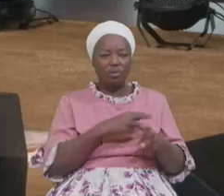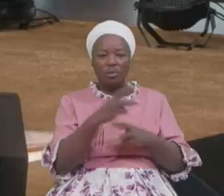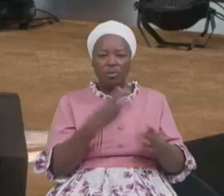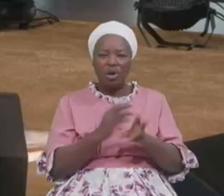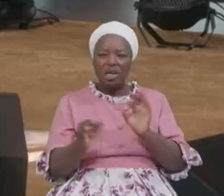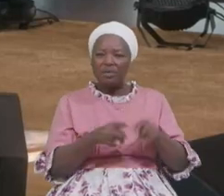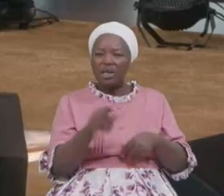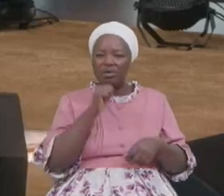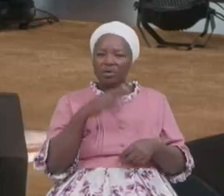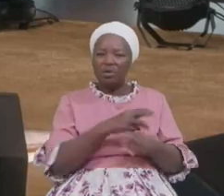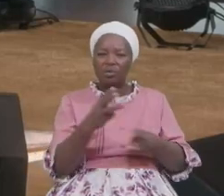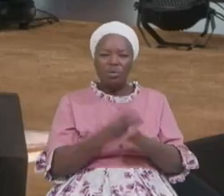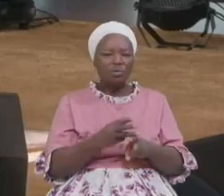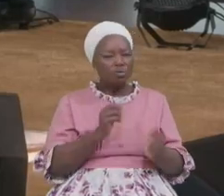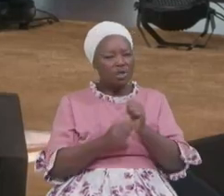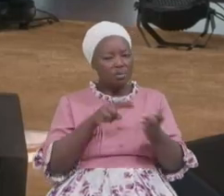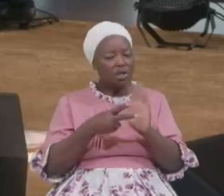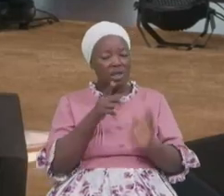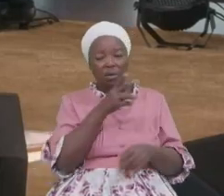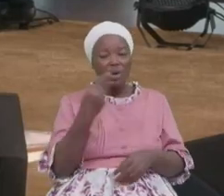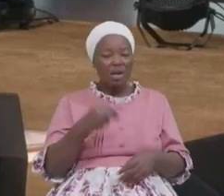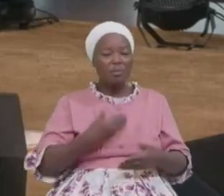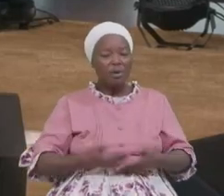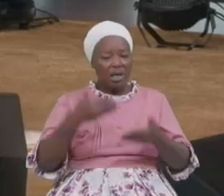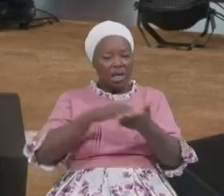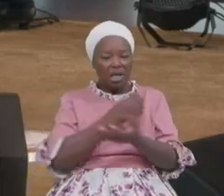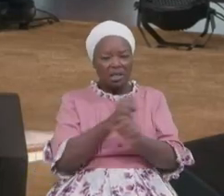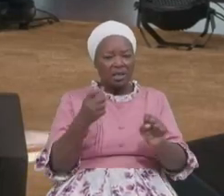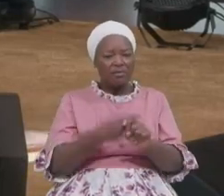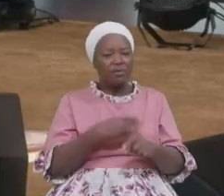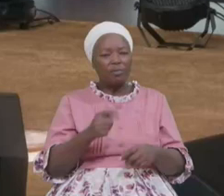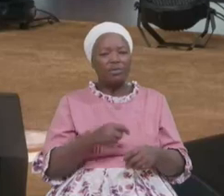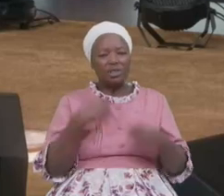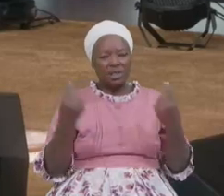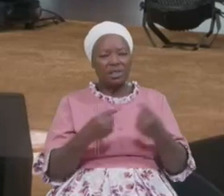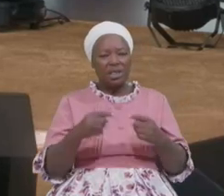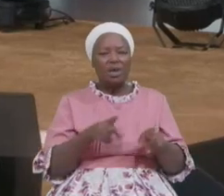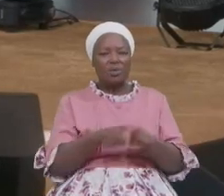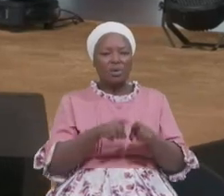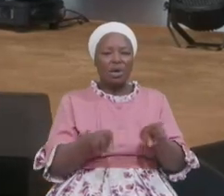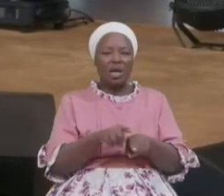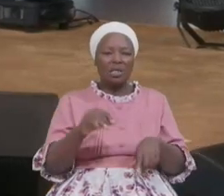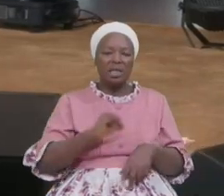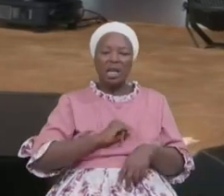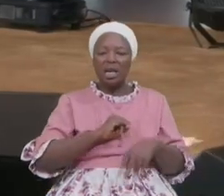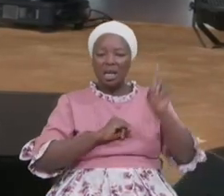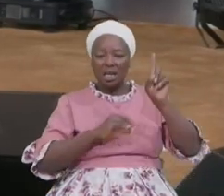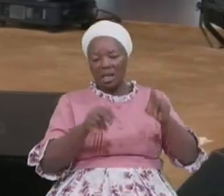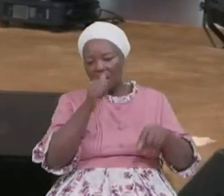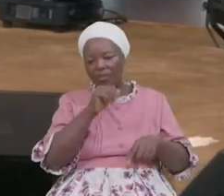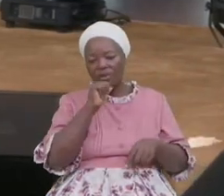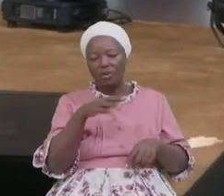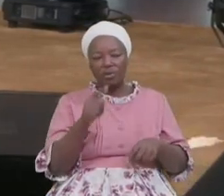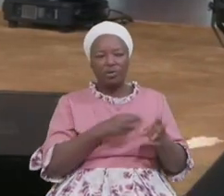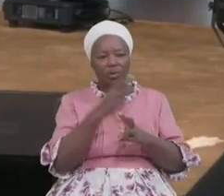monde, ils étaient sauvés. Comme moi, je ne suis pas du monde. Verset 15. Verset 15, je ne te prie pas